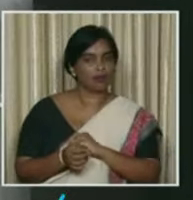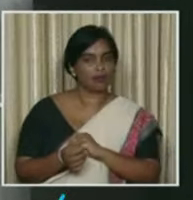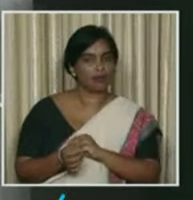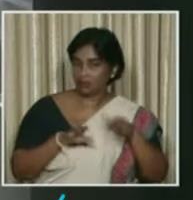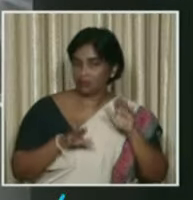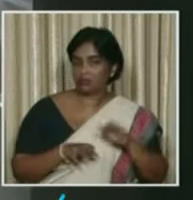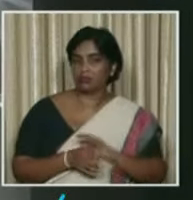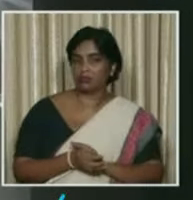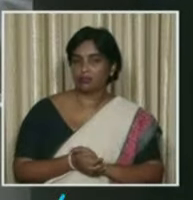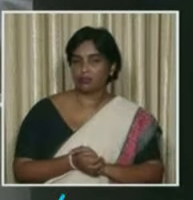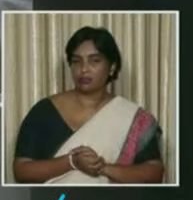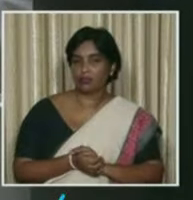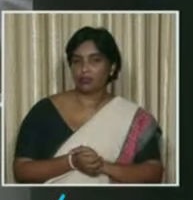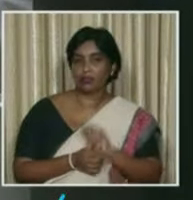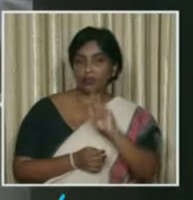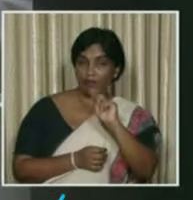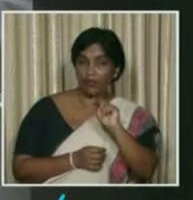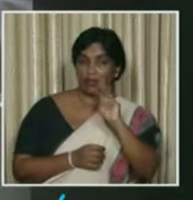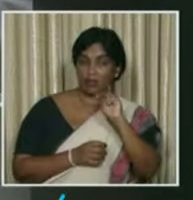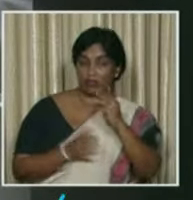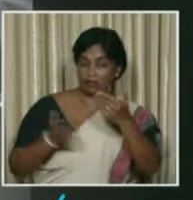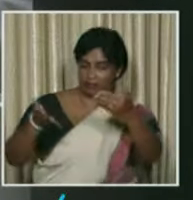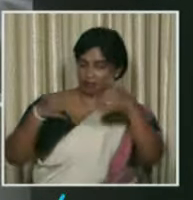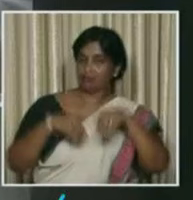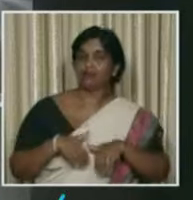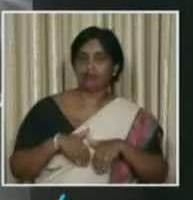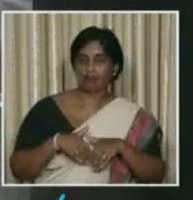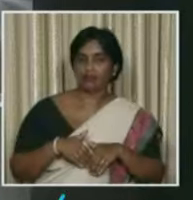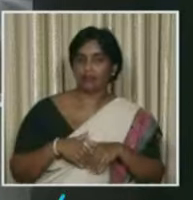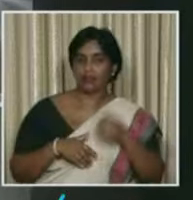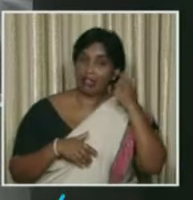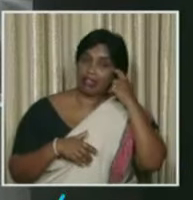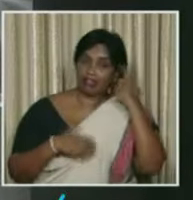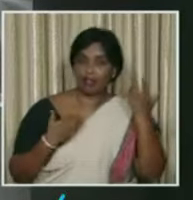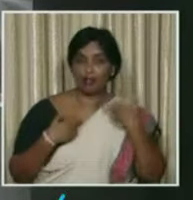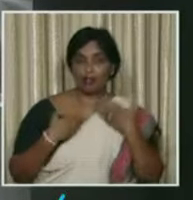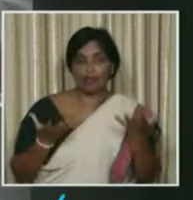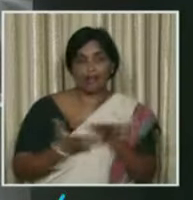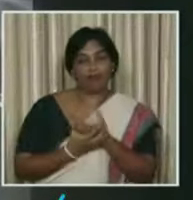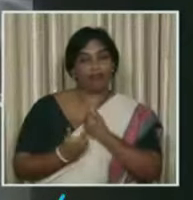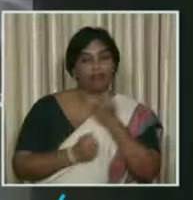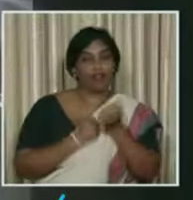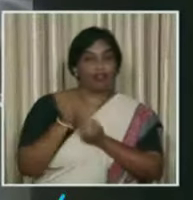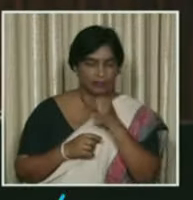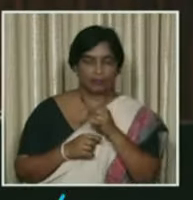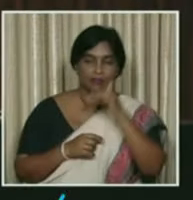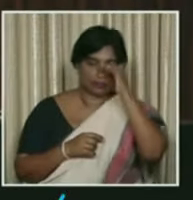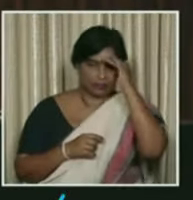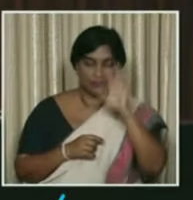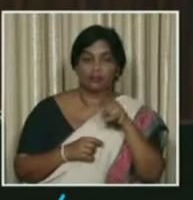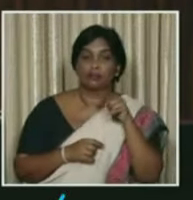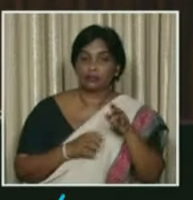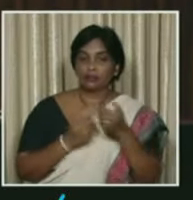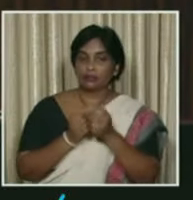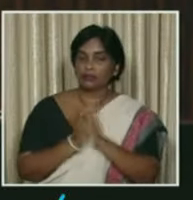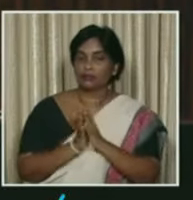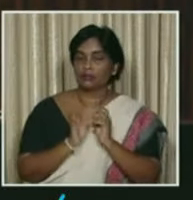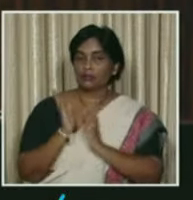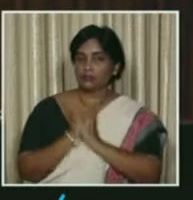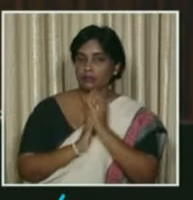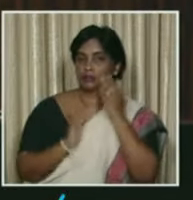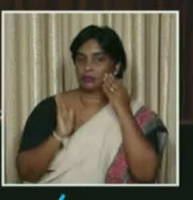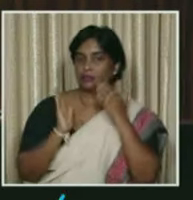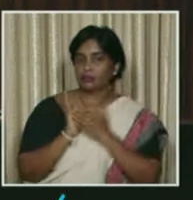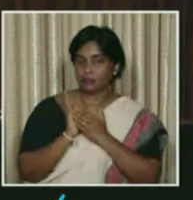දාන්න දෙන්න එපා 20ක් 30ක් මේක පැනලා ආවයි කියලා හිතුවද දන්නේ අපි ෆයිල් ටික උස්සගෙන එළියට දුවයි කියලා. එතුමාගේ පාර්ලිමේන්තු වරප්‍රසාද